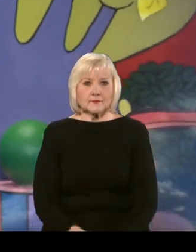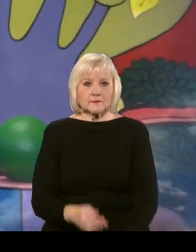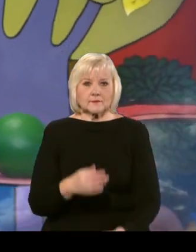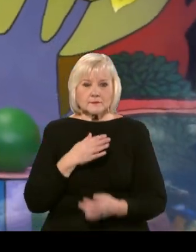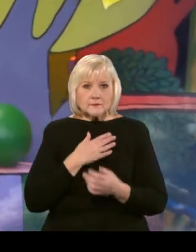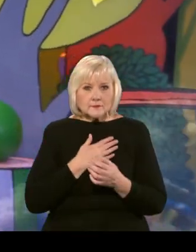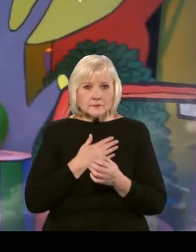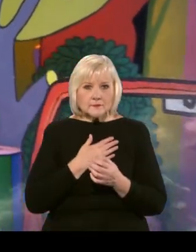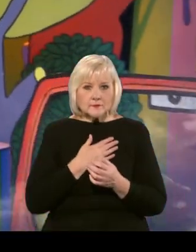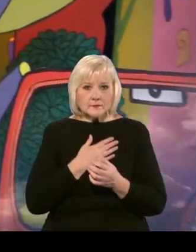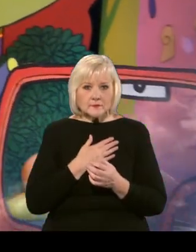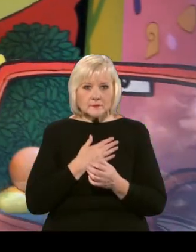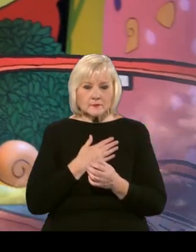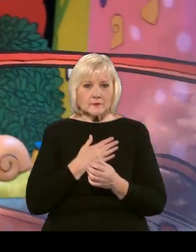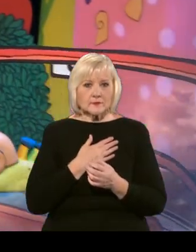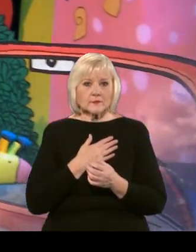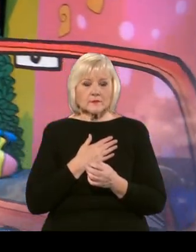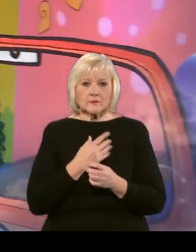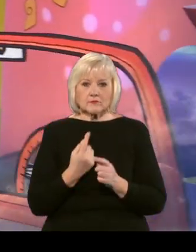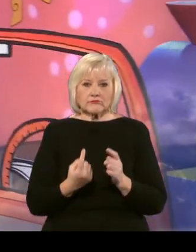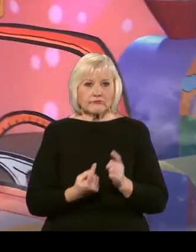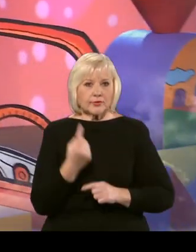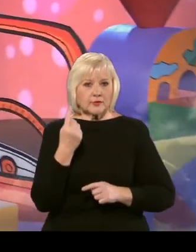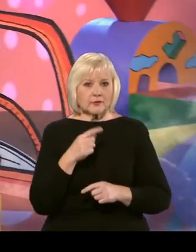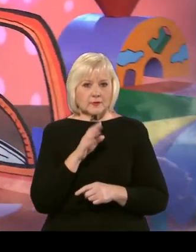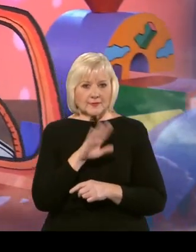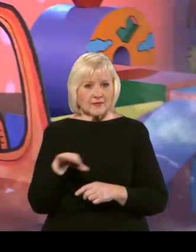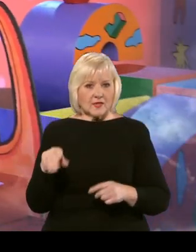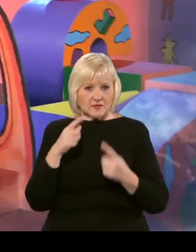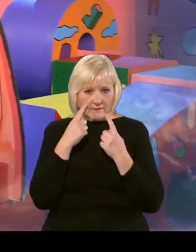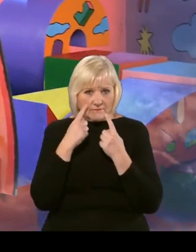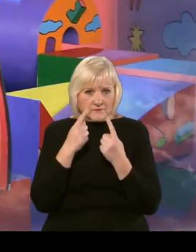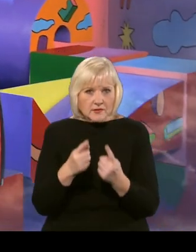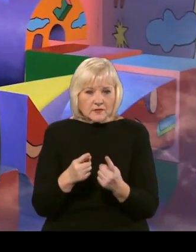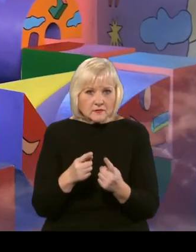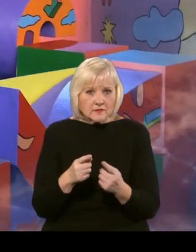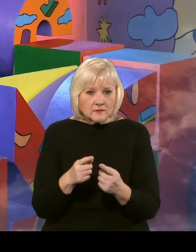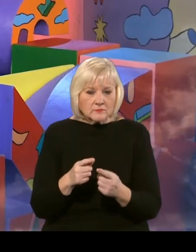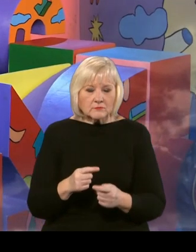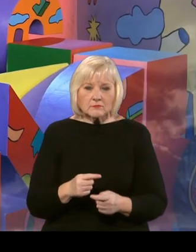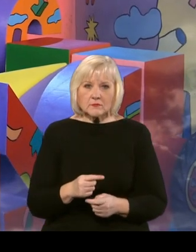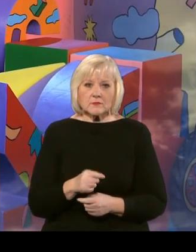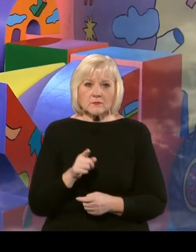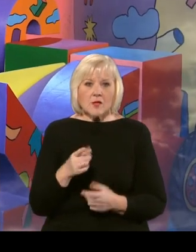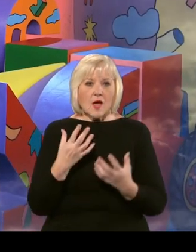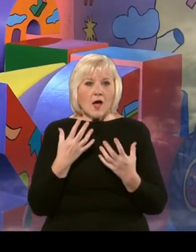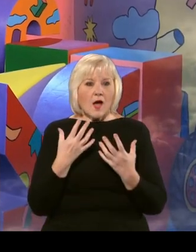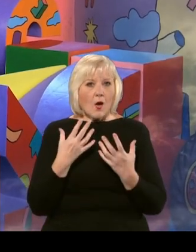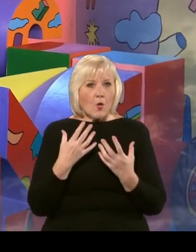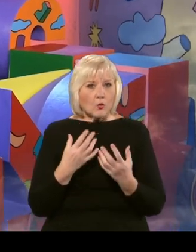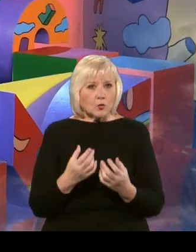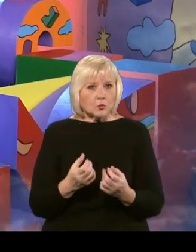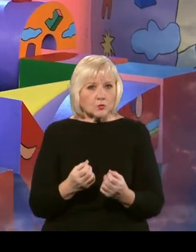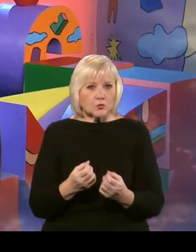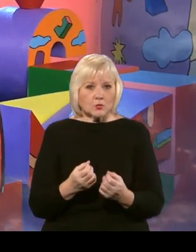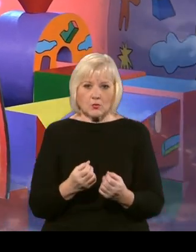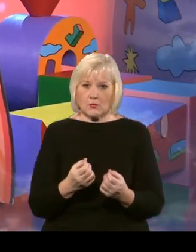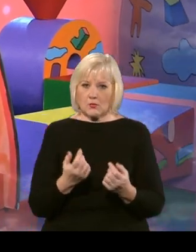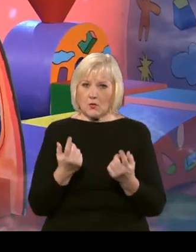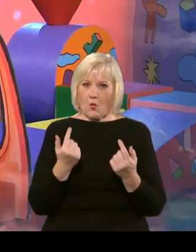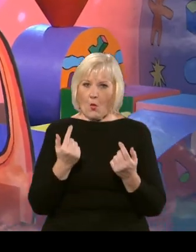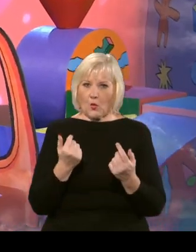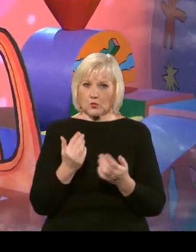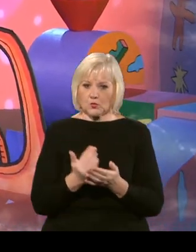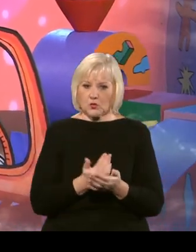Ne. Holčičky, kluci, vidíte také to, co já. To je auto. Kde pak se nám tady